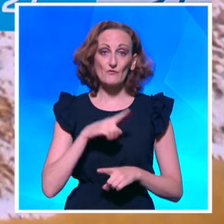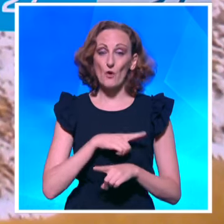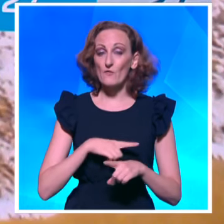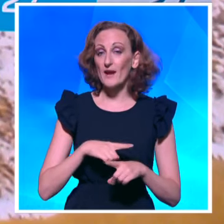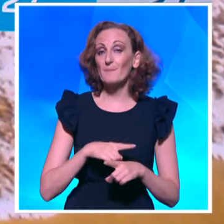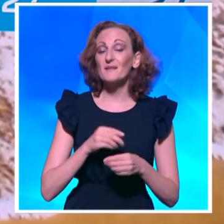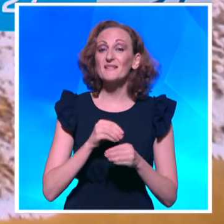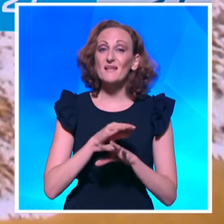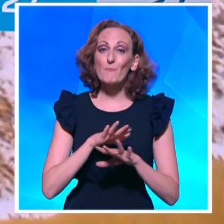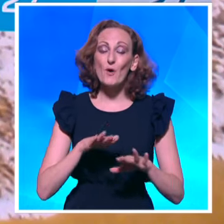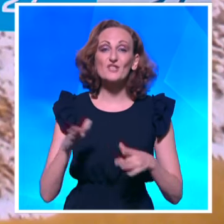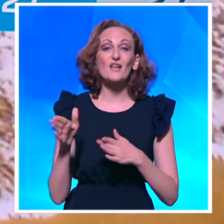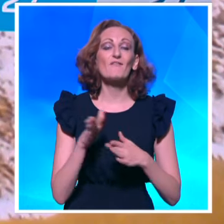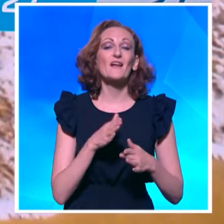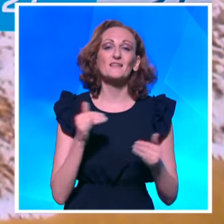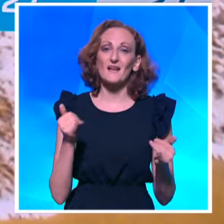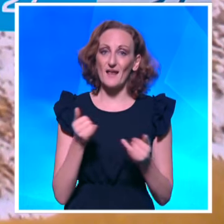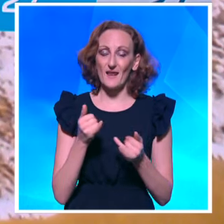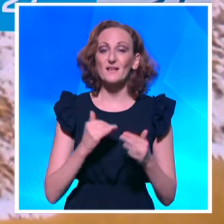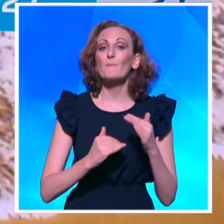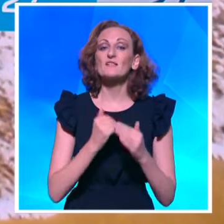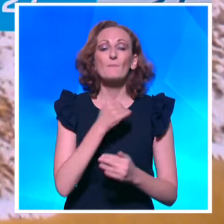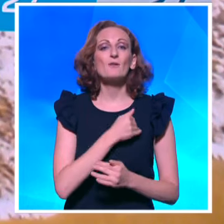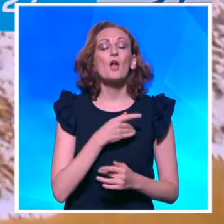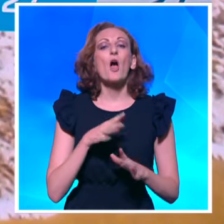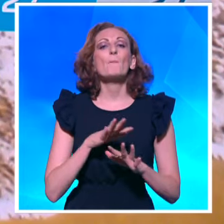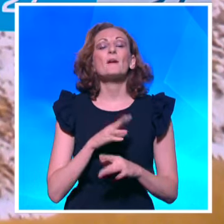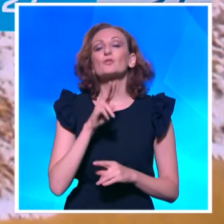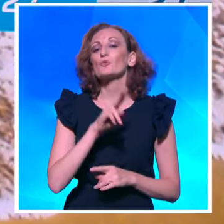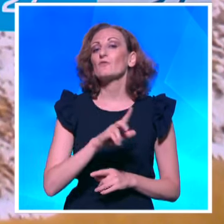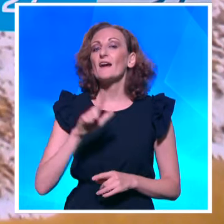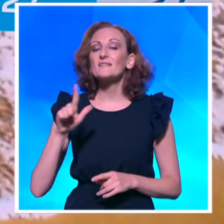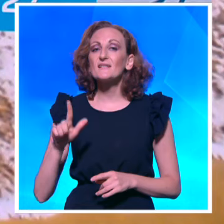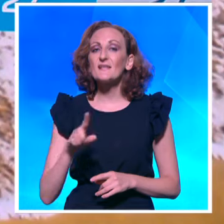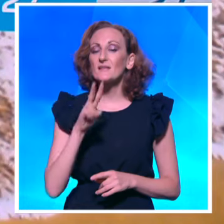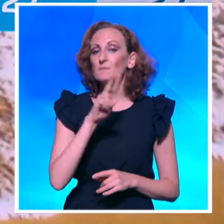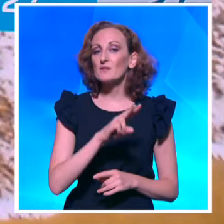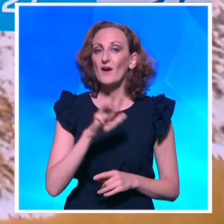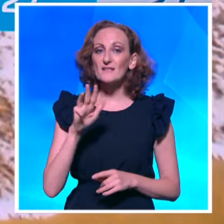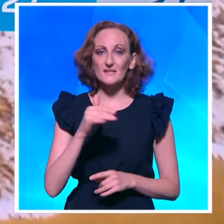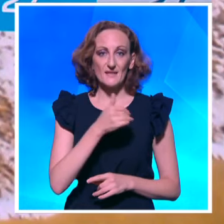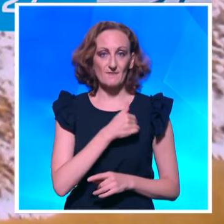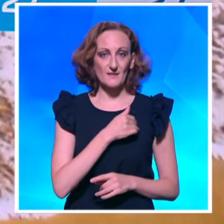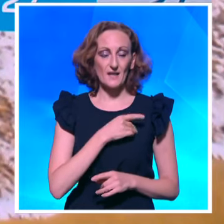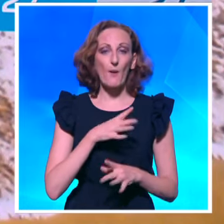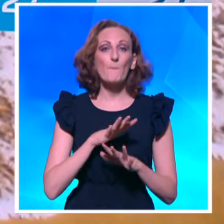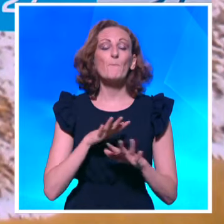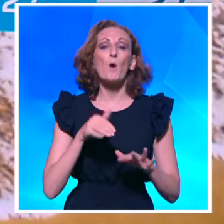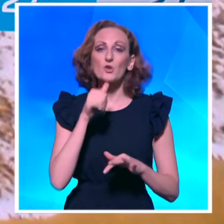плаж. Там вятърът е доумерен. Максимални температури между 27 и 29 градуса. Морската вода е